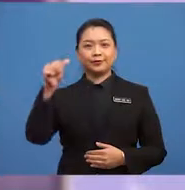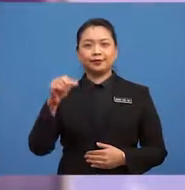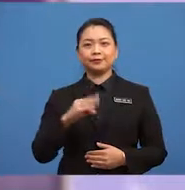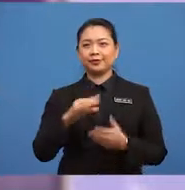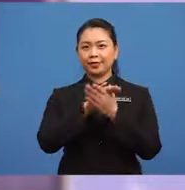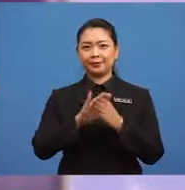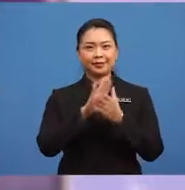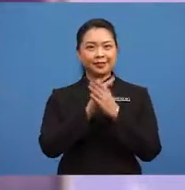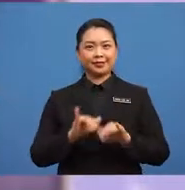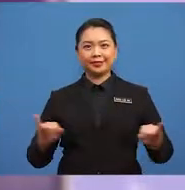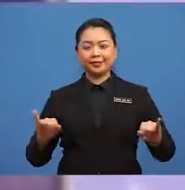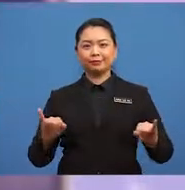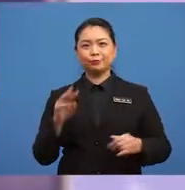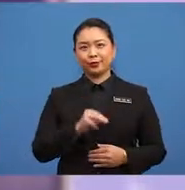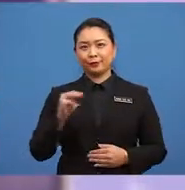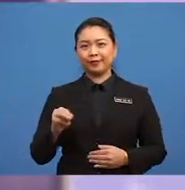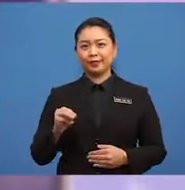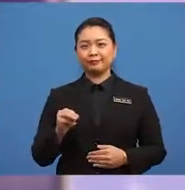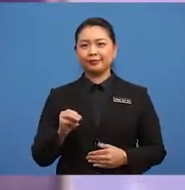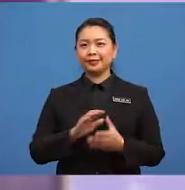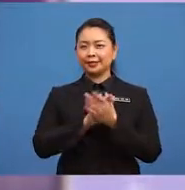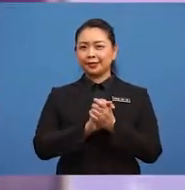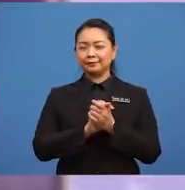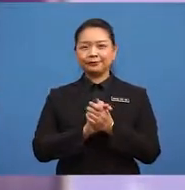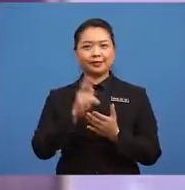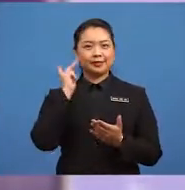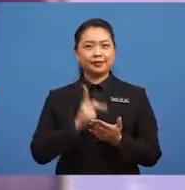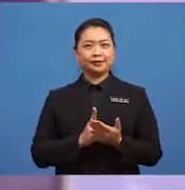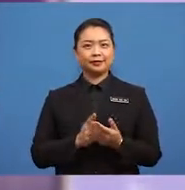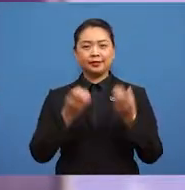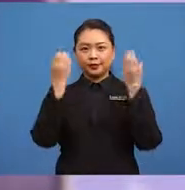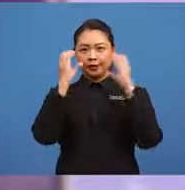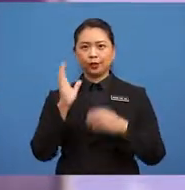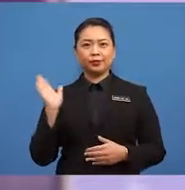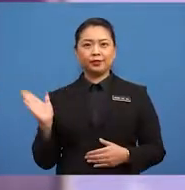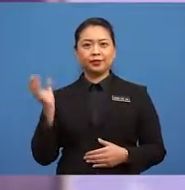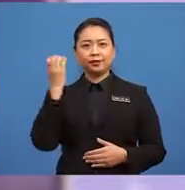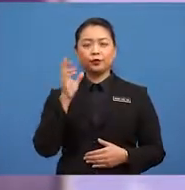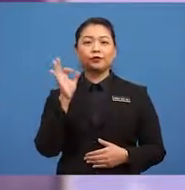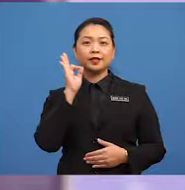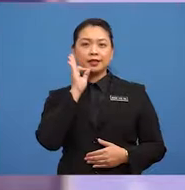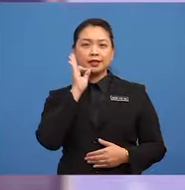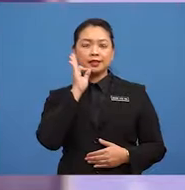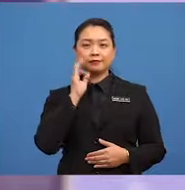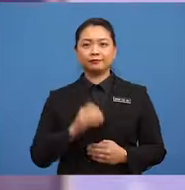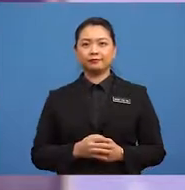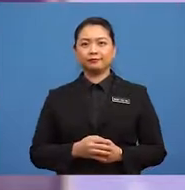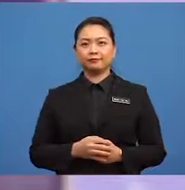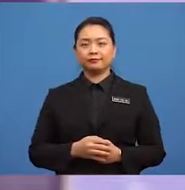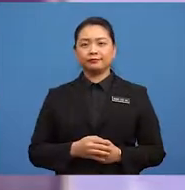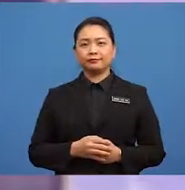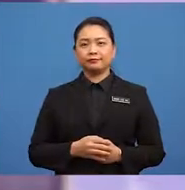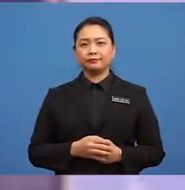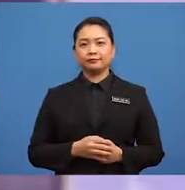Assalamualaikum dan selamat sejahtera murid-murid. Salam perkenalan. Saya Cikgu Fazlin dari SMK Putrajaya